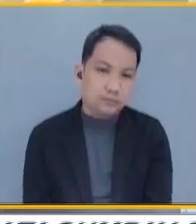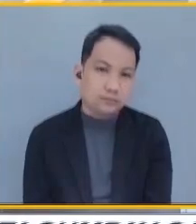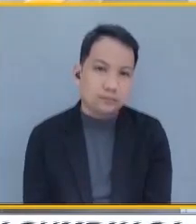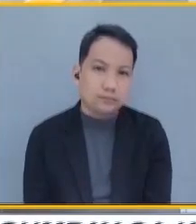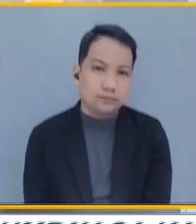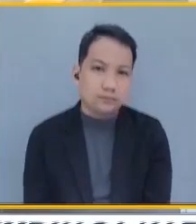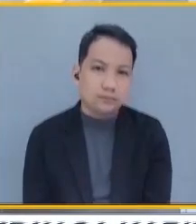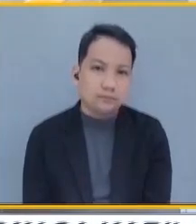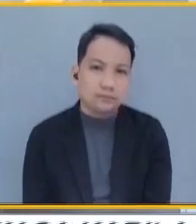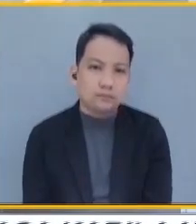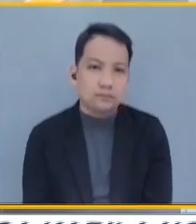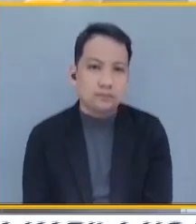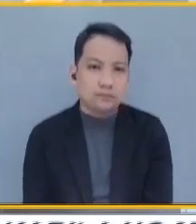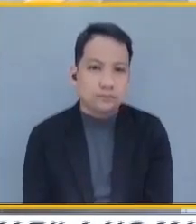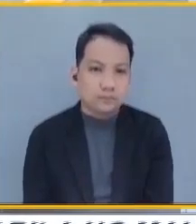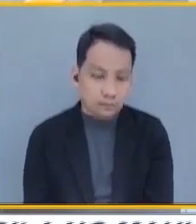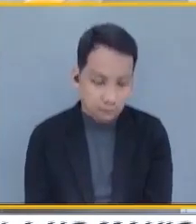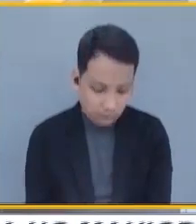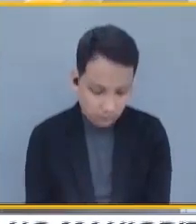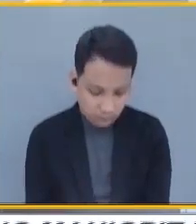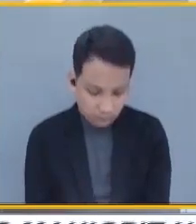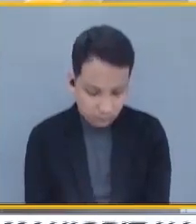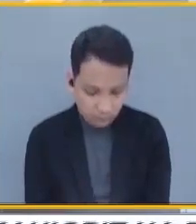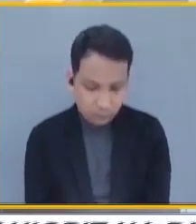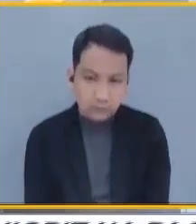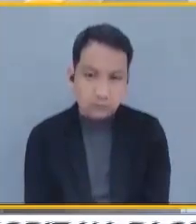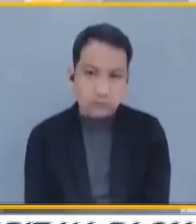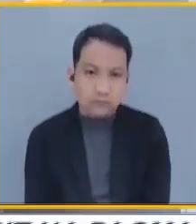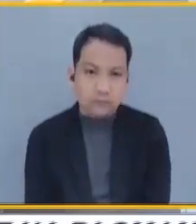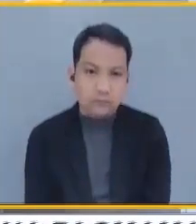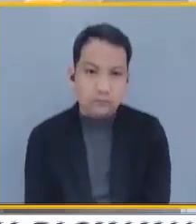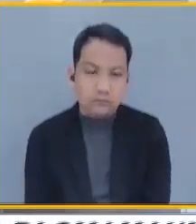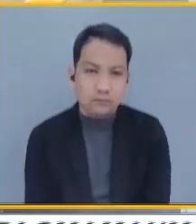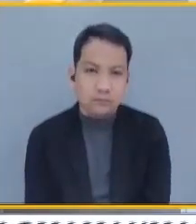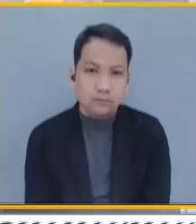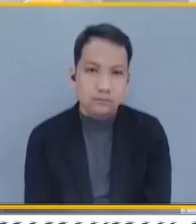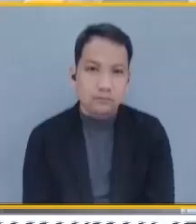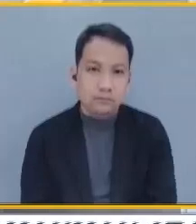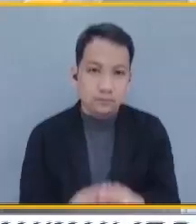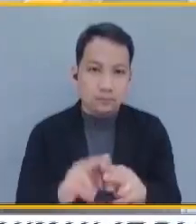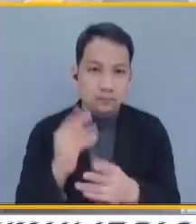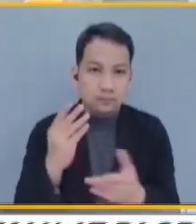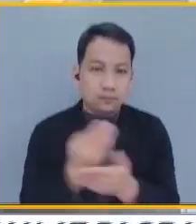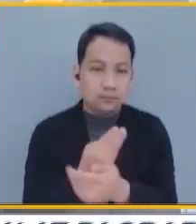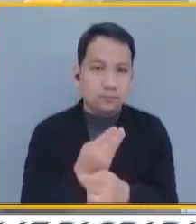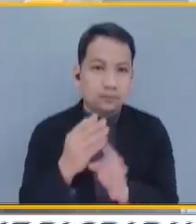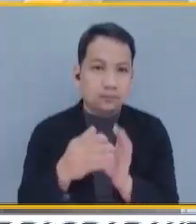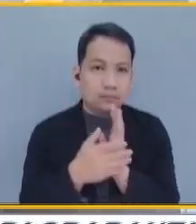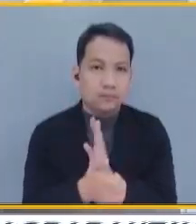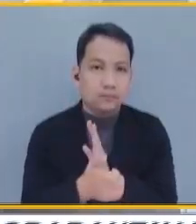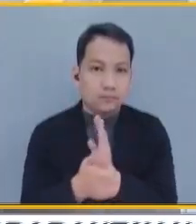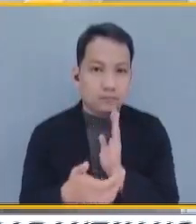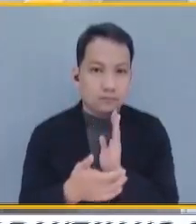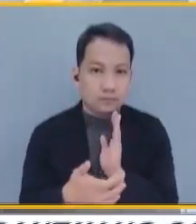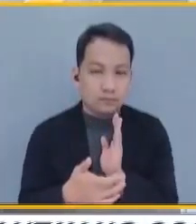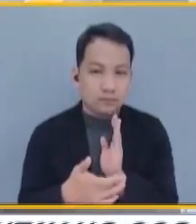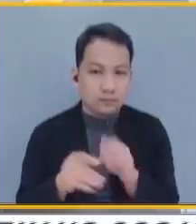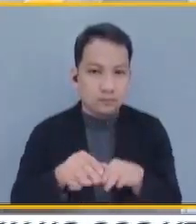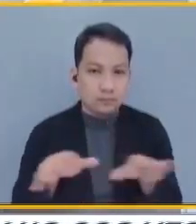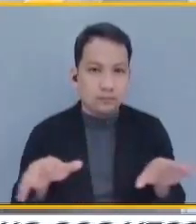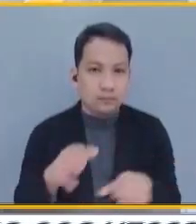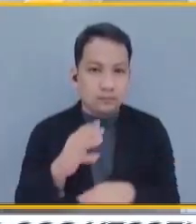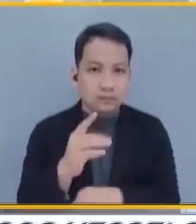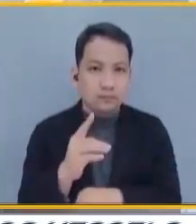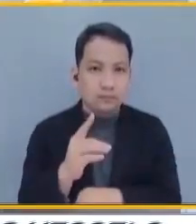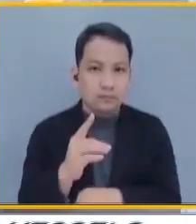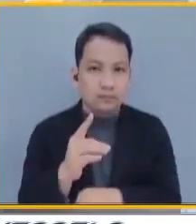Kasangayon ang mga asosasyon ng mangisda sa Pangasinan sa Modified Raft Technology na ipinakilala ng Department of Agriculture,